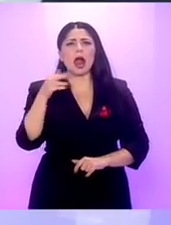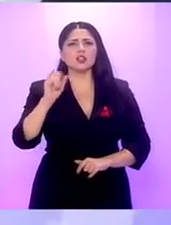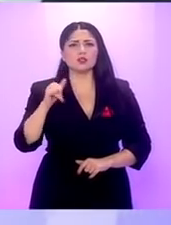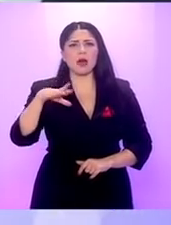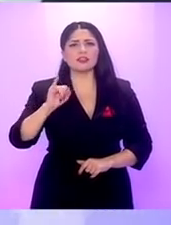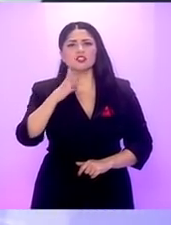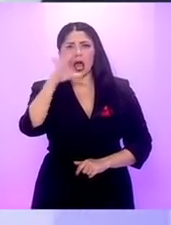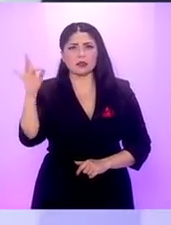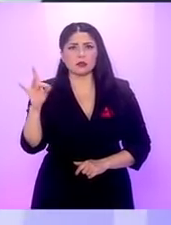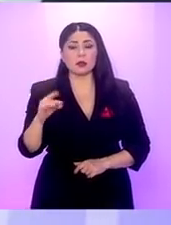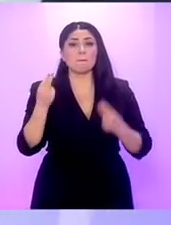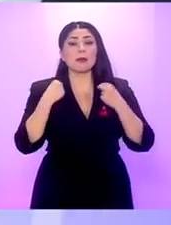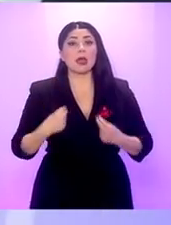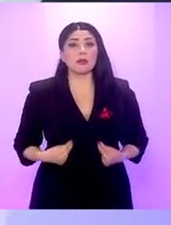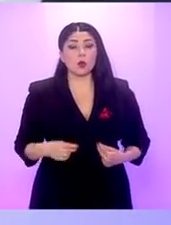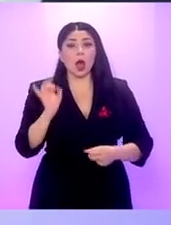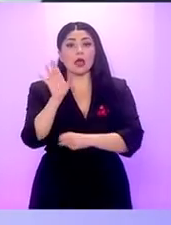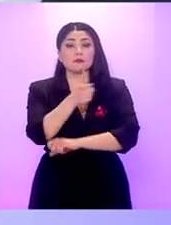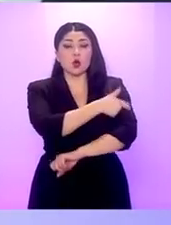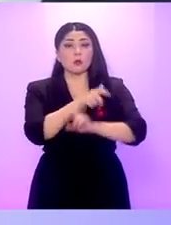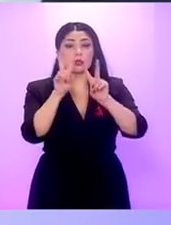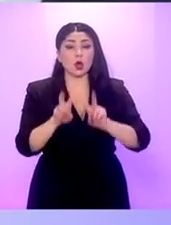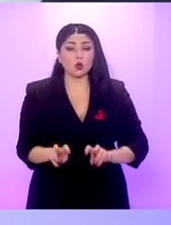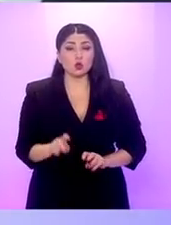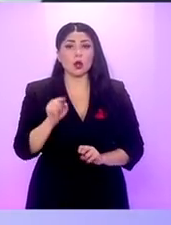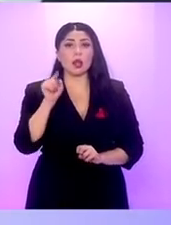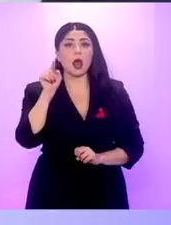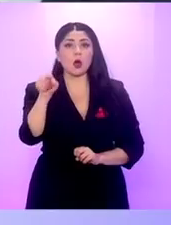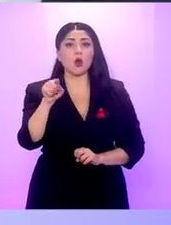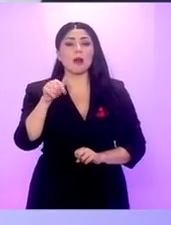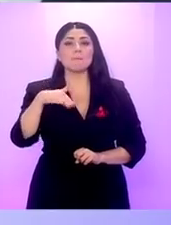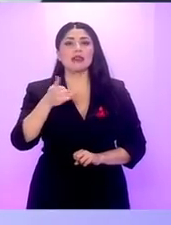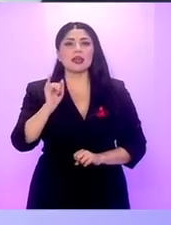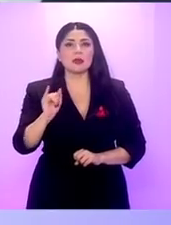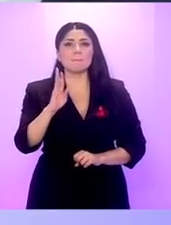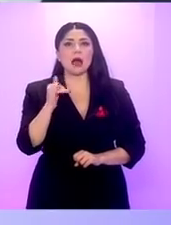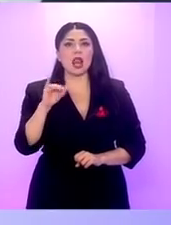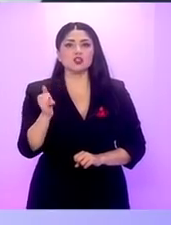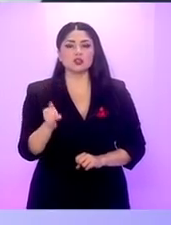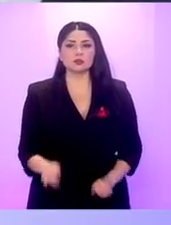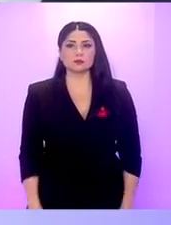și așa mai departe. Premierul a trimis corpul de control la Balși și